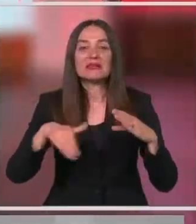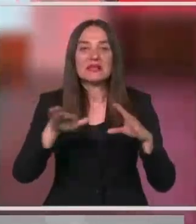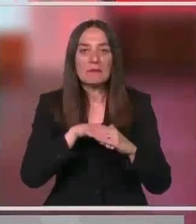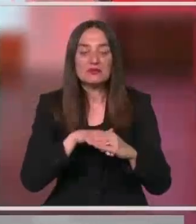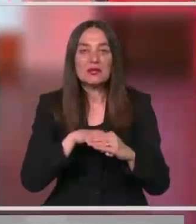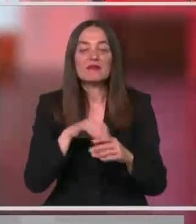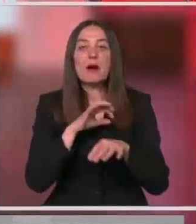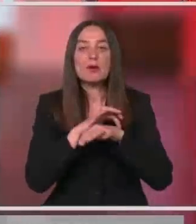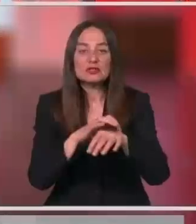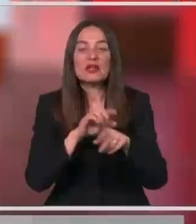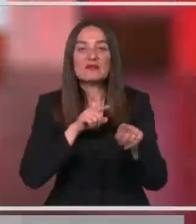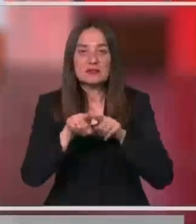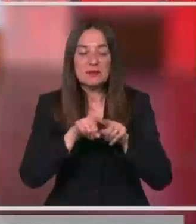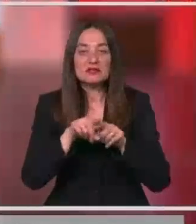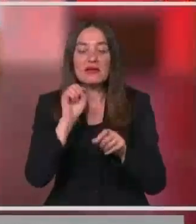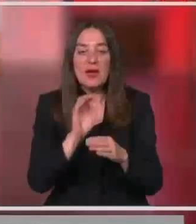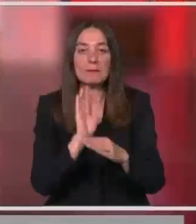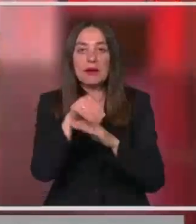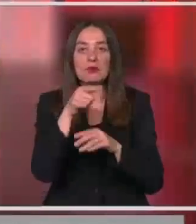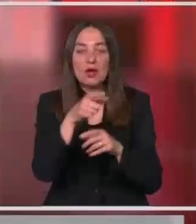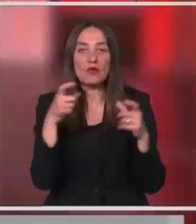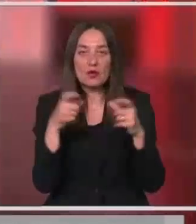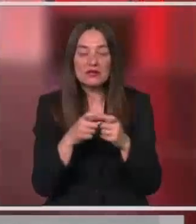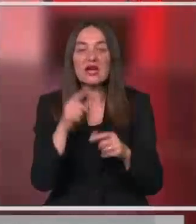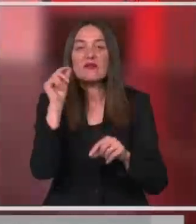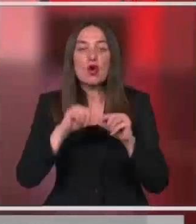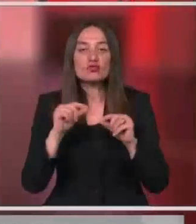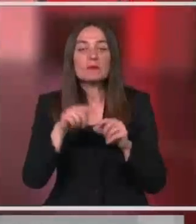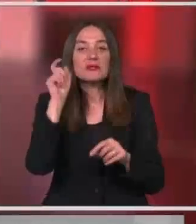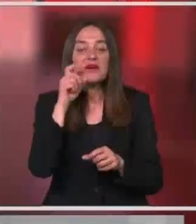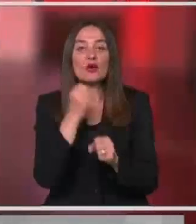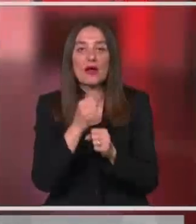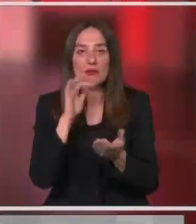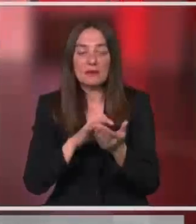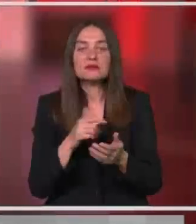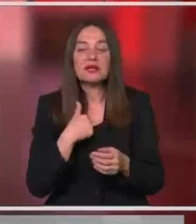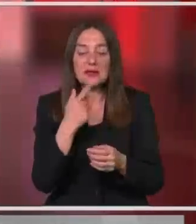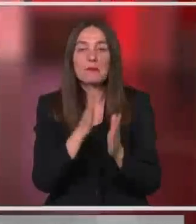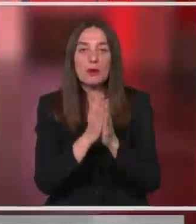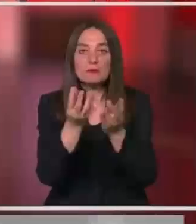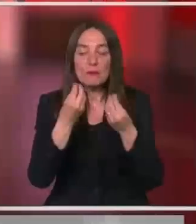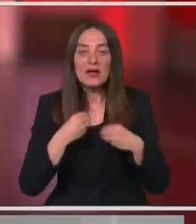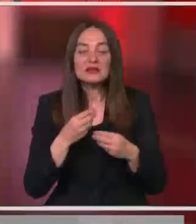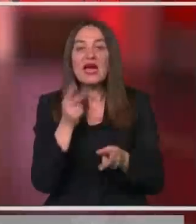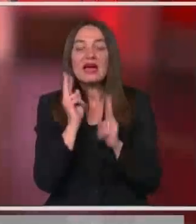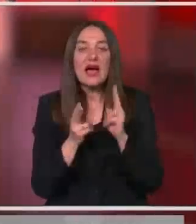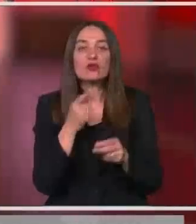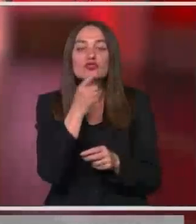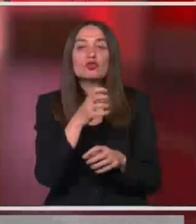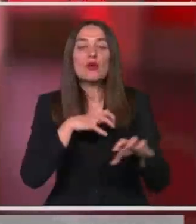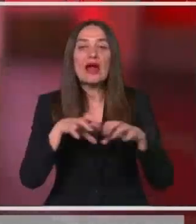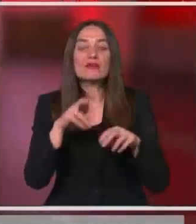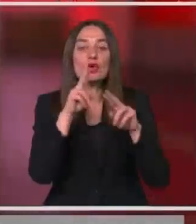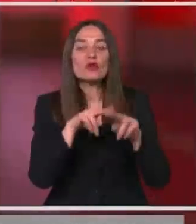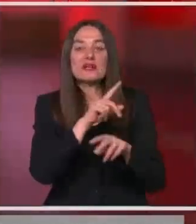zaposlenima, poslodavcima takođe, da prebrode ovu krizu, da očuvamo svako radno mesto. Razume. E sad, samo mi objasnite, dakle, kako će tu radnik